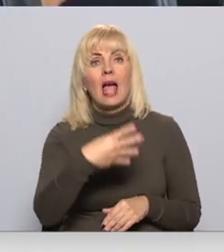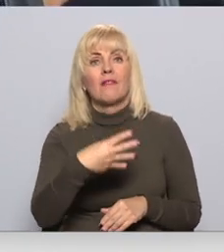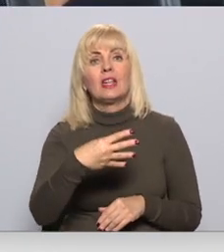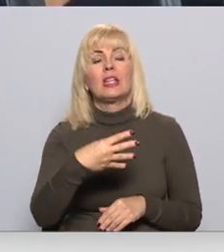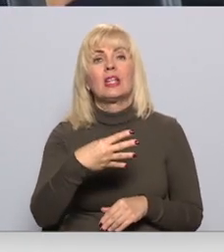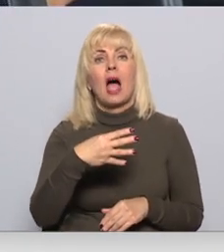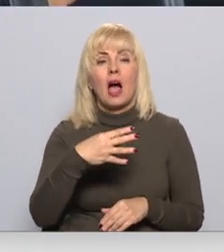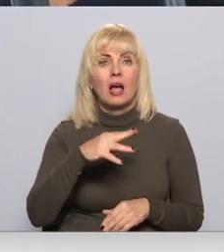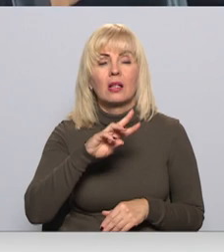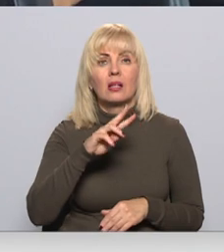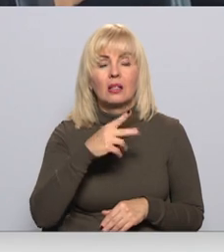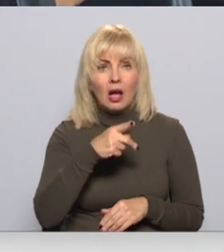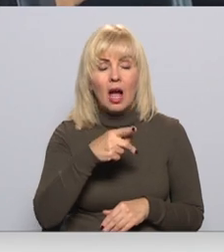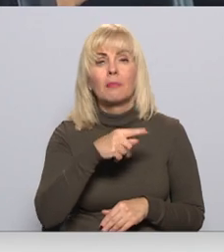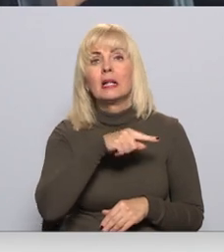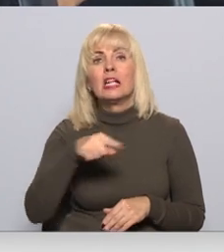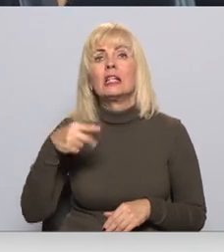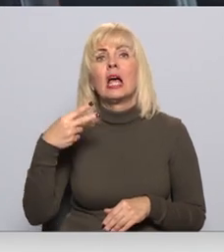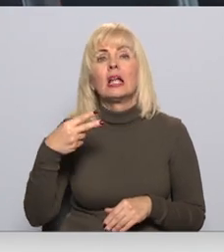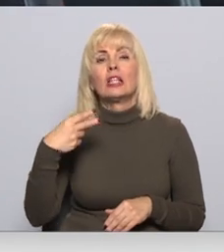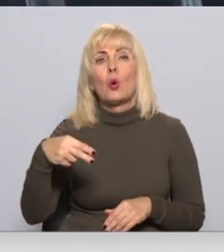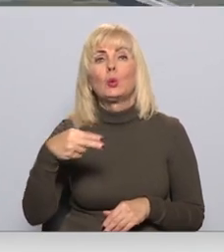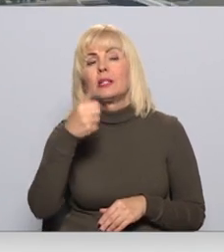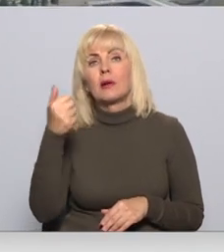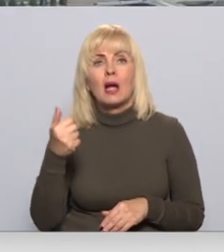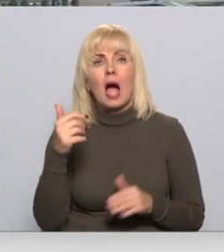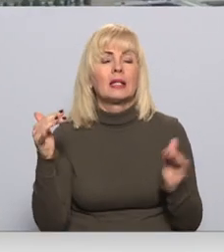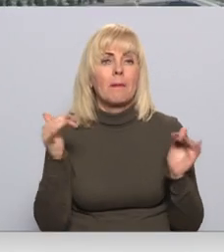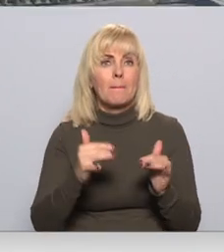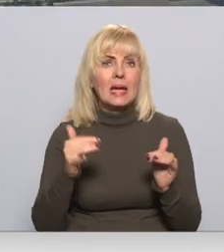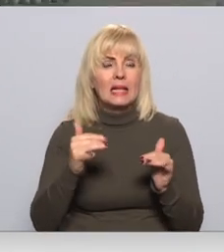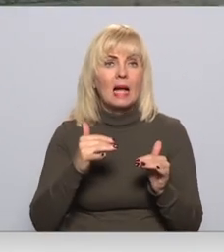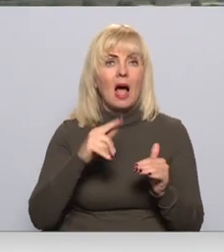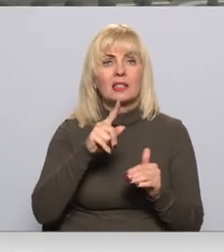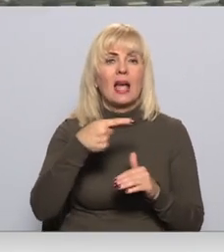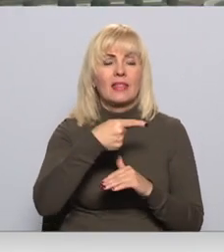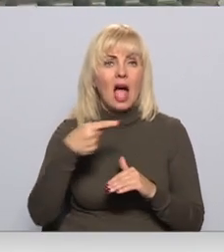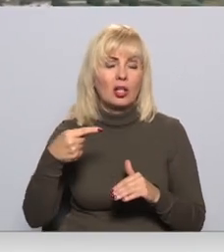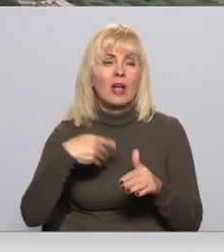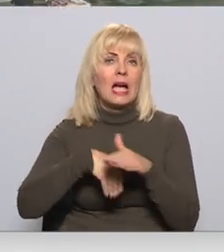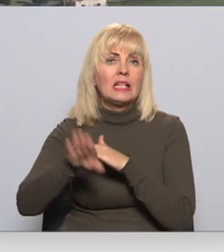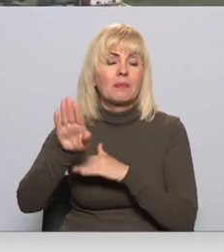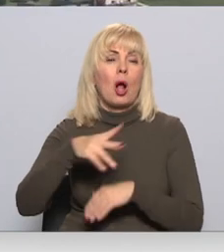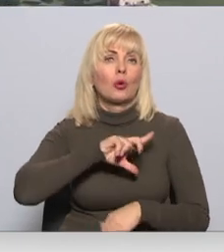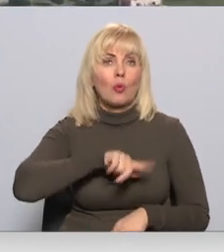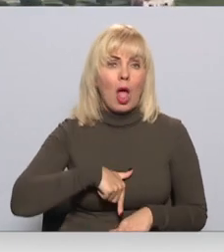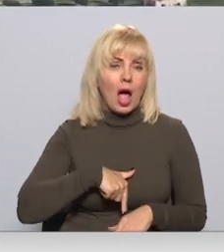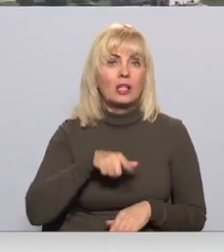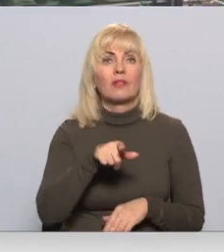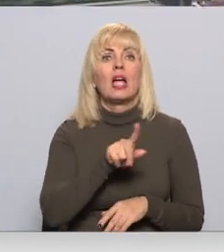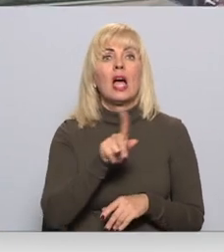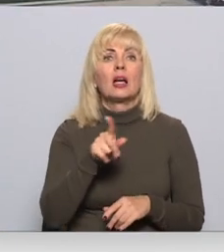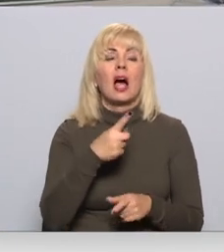1999. Gada līdz 2020. Gadam migrācijas kopējā līkne ir negatīva. Izbraucēji no Latvijas ir vairāk nekā to,